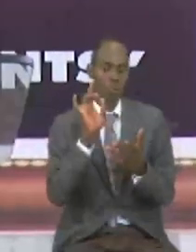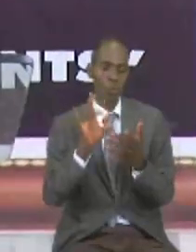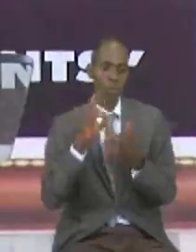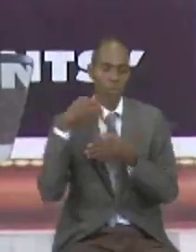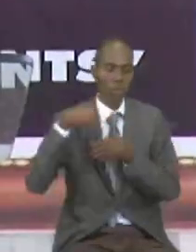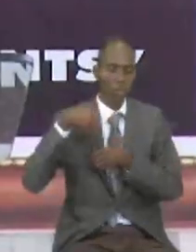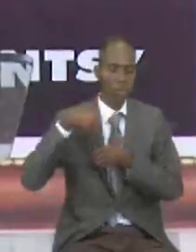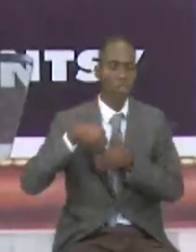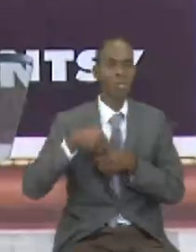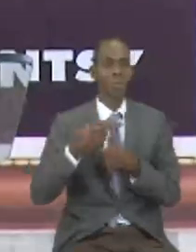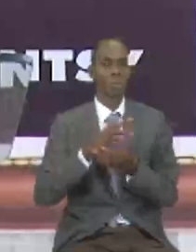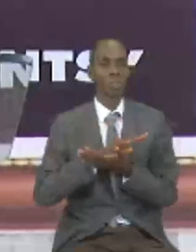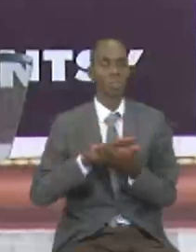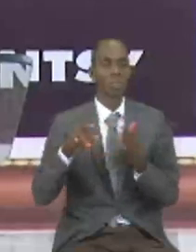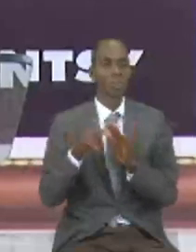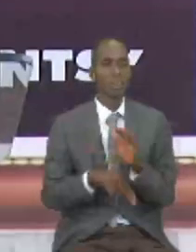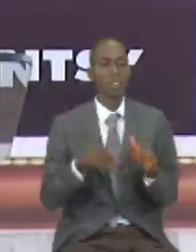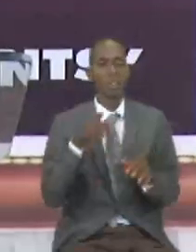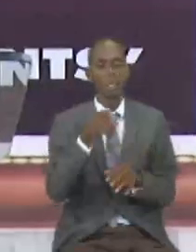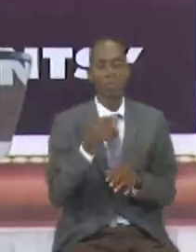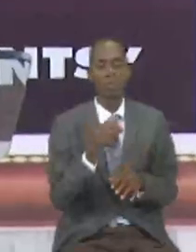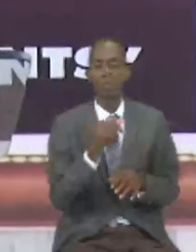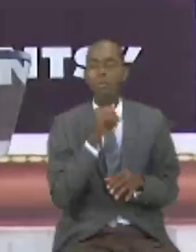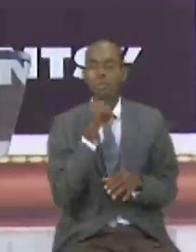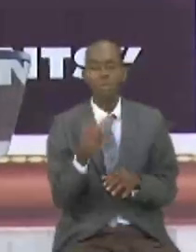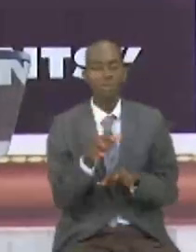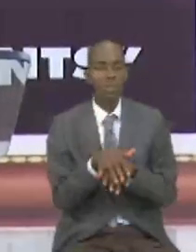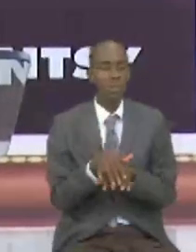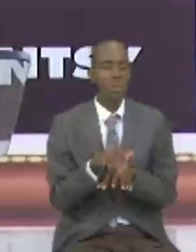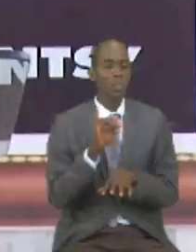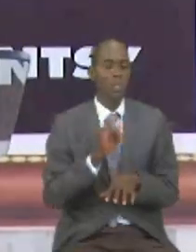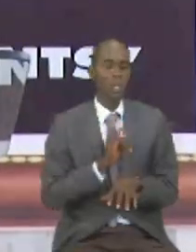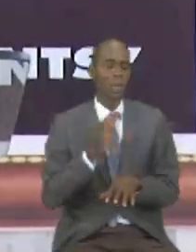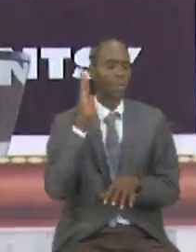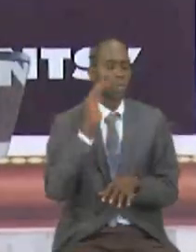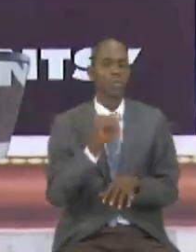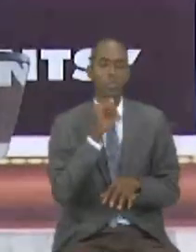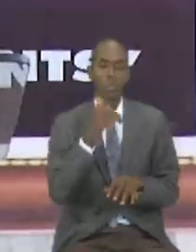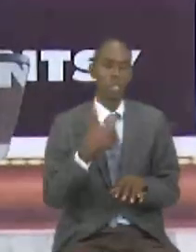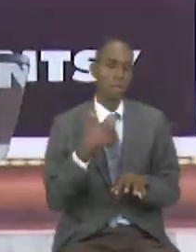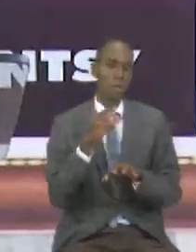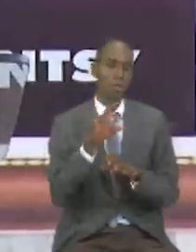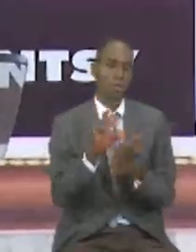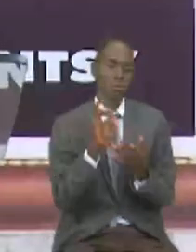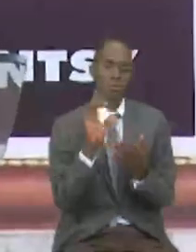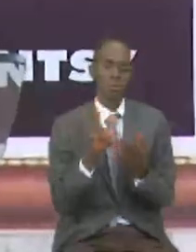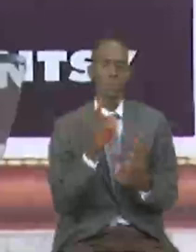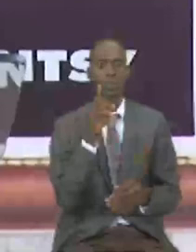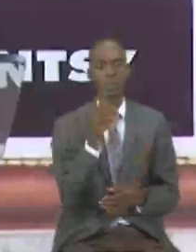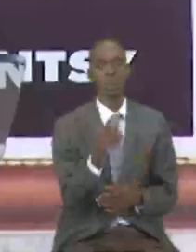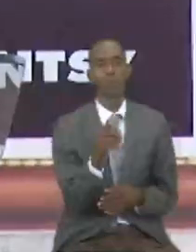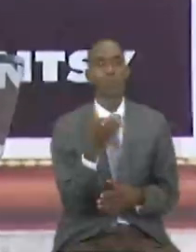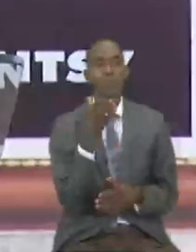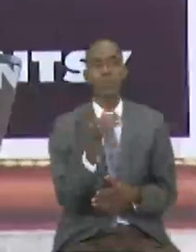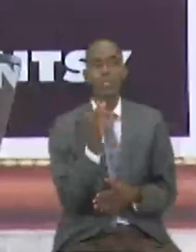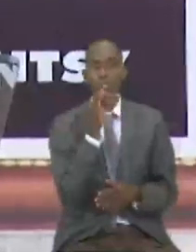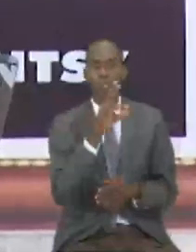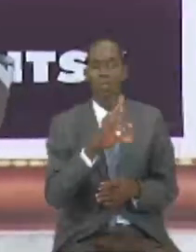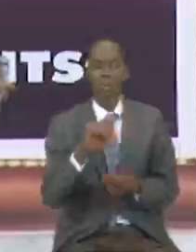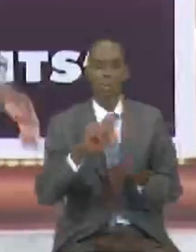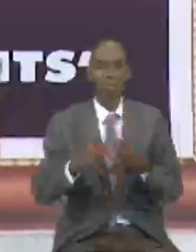n'ont pas expérimenté la sainteté est intéressée. Si tu es comme ça, je ne t'aurais pas choisi. Ce n'est pas moi, ce n'est pas vous qui